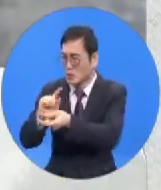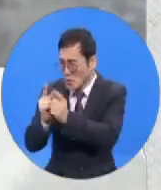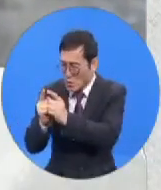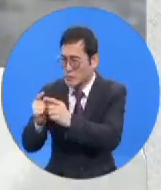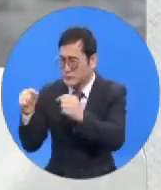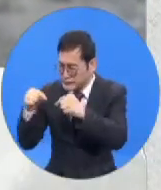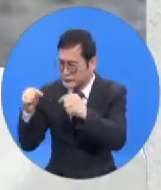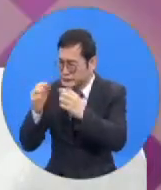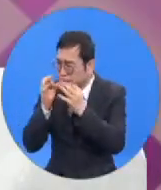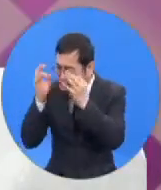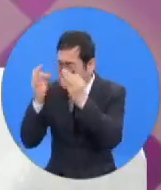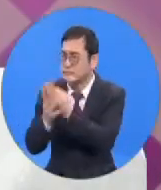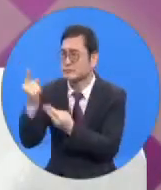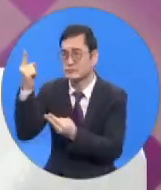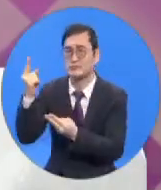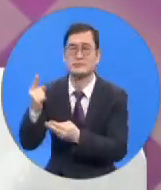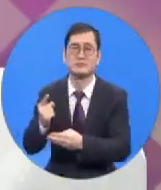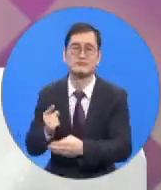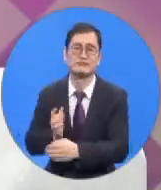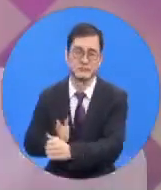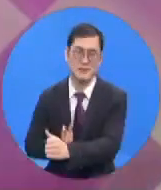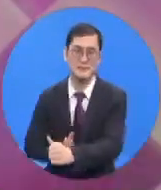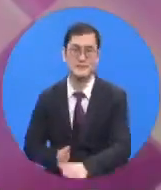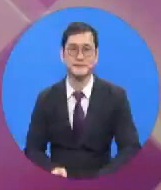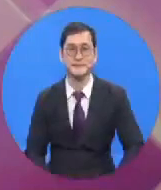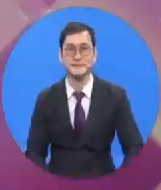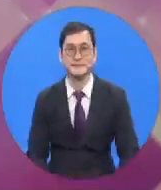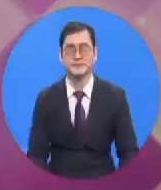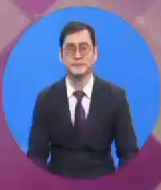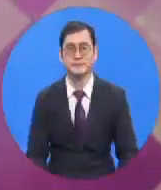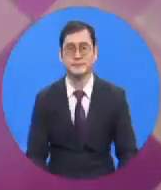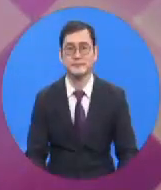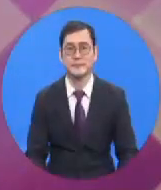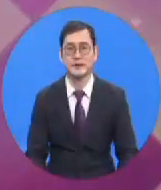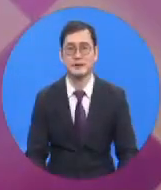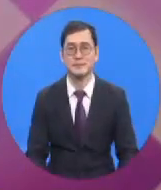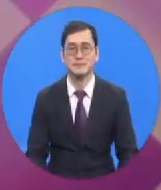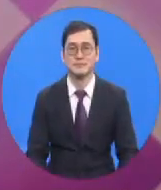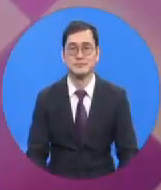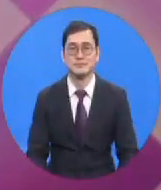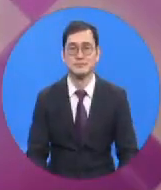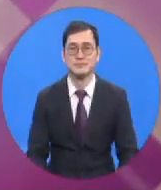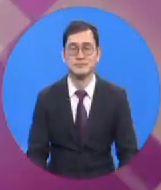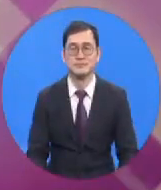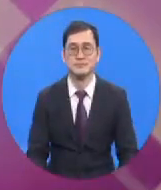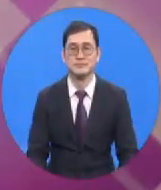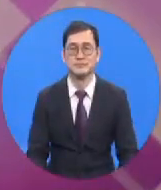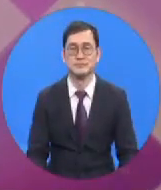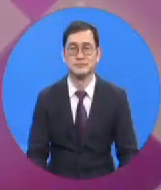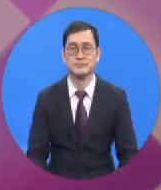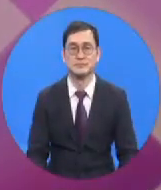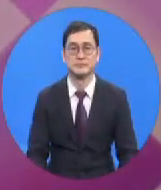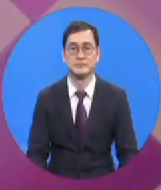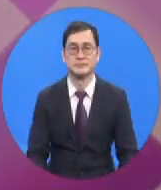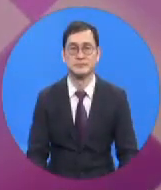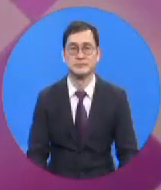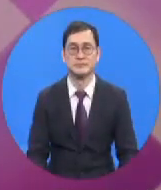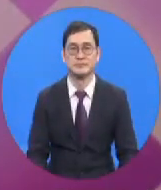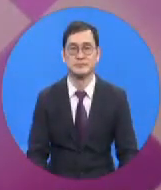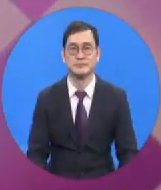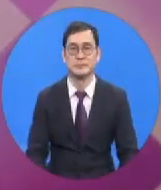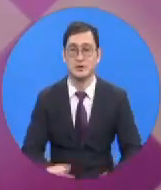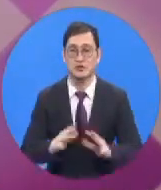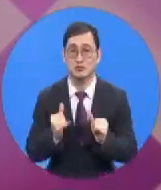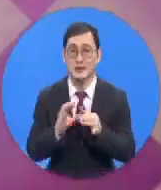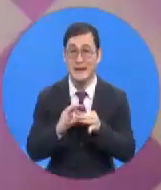있습니다. 네. 어쨌든 국민의힘도 자강론이 나오고 있는 상황에서 결국은 안철수 대표에 대해서 어떤